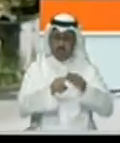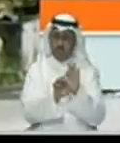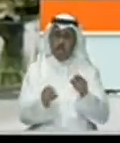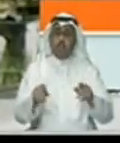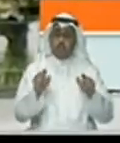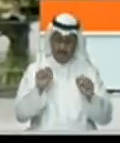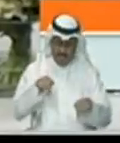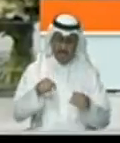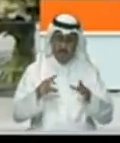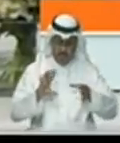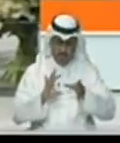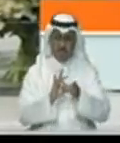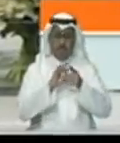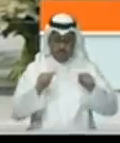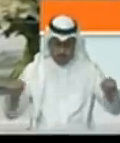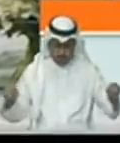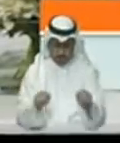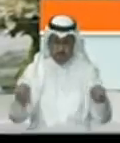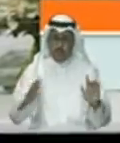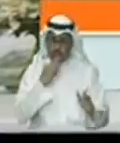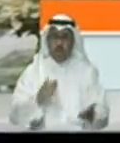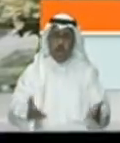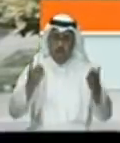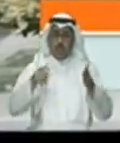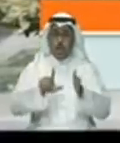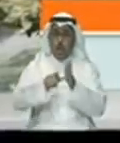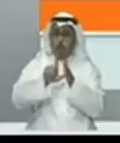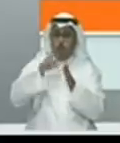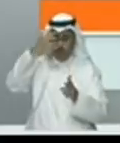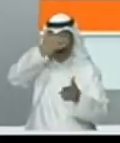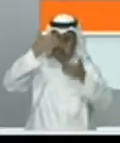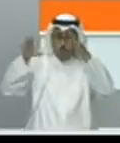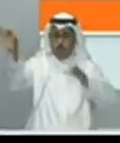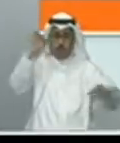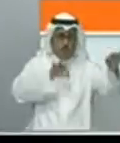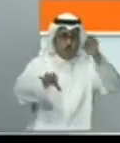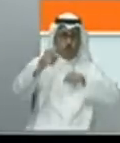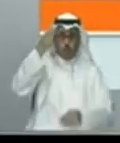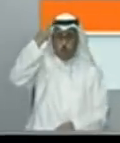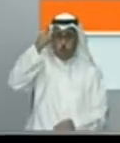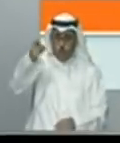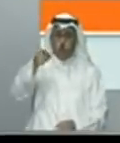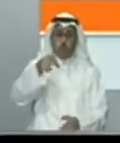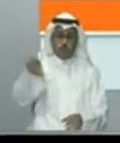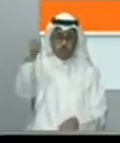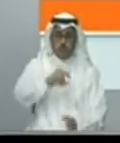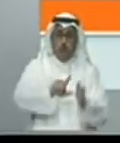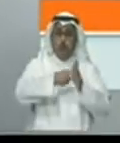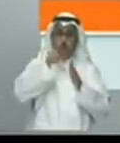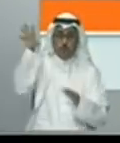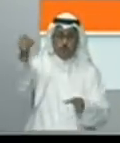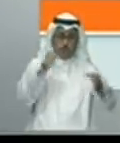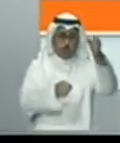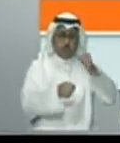وسوف يتم إدارة وتشغيل المنشأة الجديدة بواسطة مهندسين وفنيين سعوديين مؤهلين ومدربين